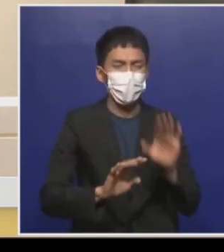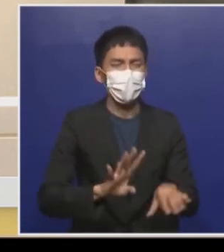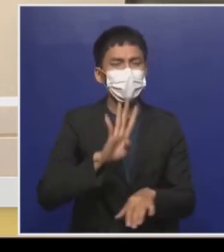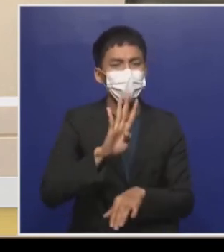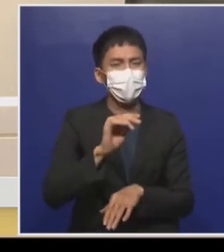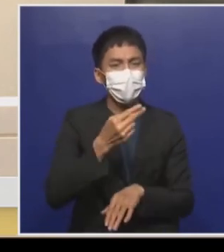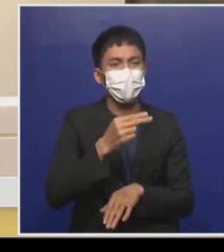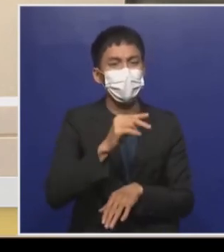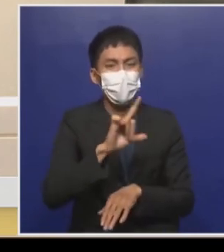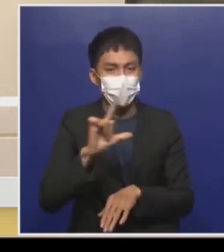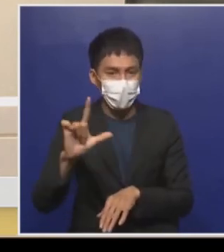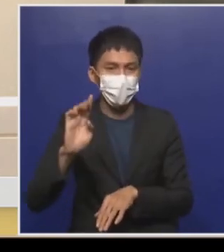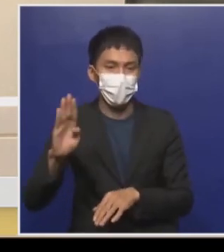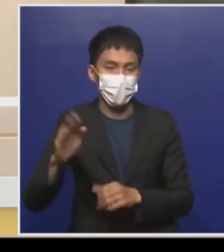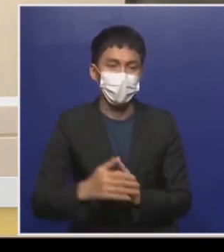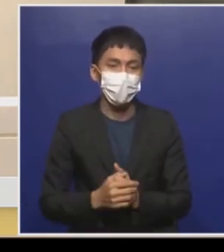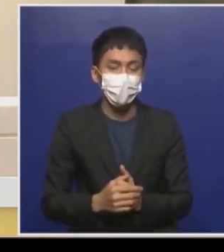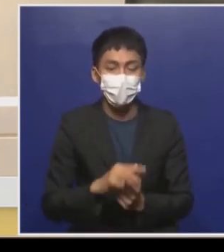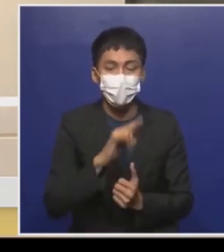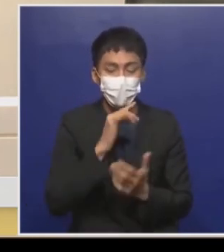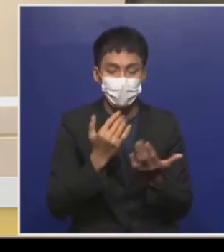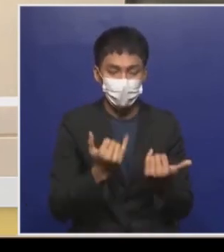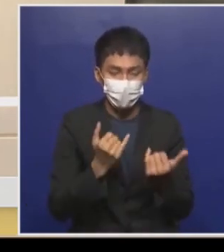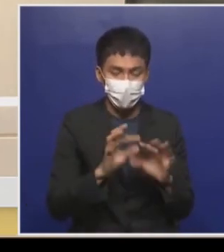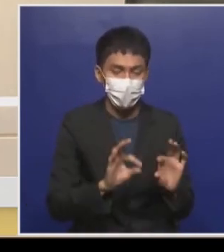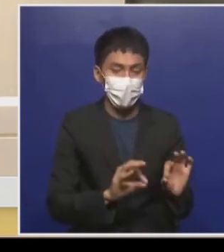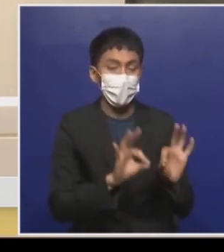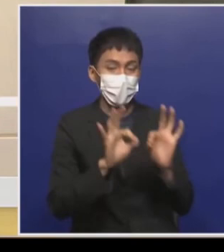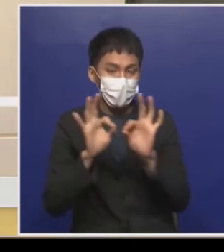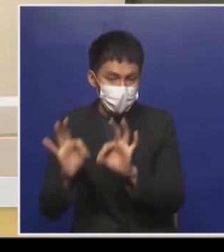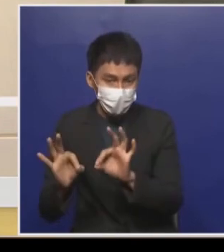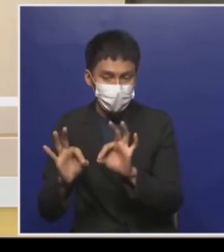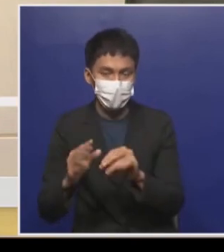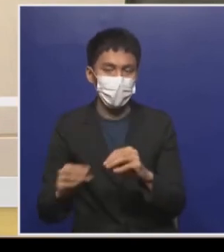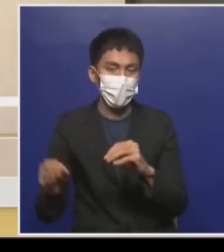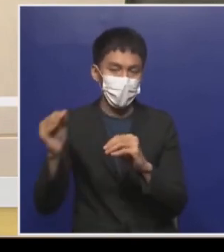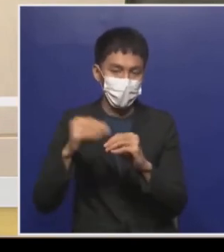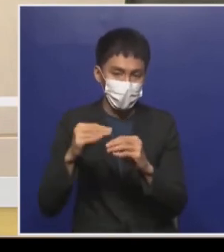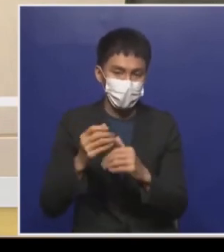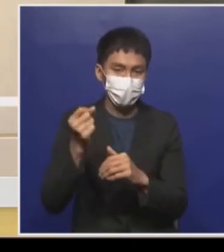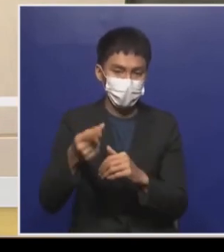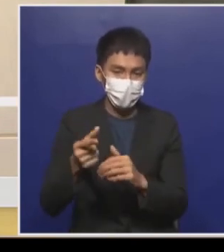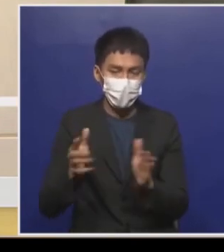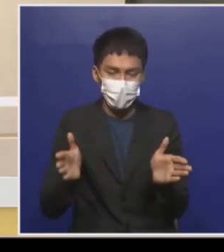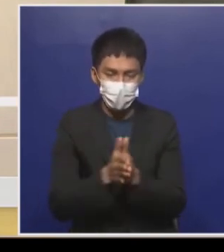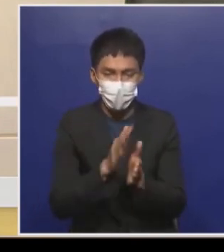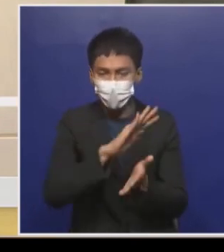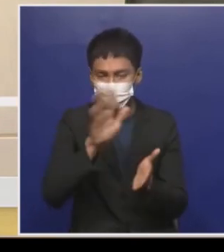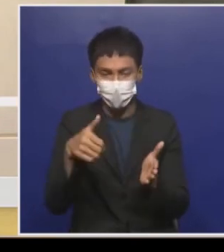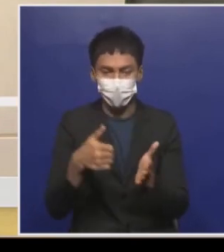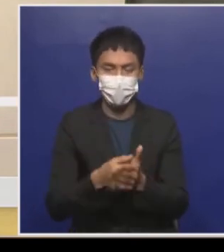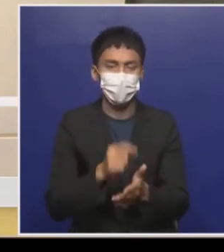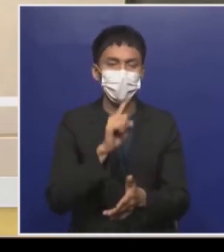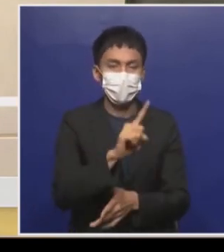รวมกแล้ว ให้เลอนนี้ แล้วก็เพิ่มคาช่จ่าย ประมาณ 1 ล้าน ล้านบาท